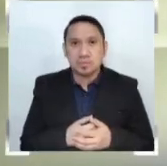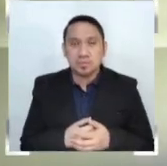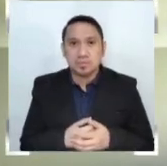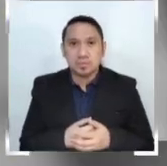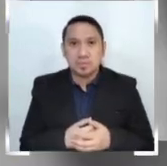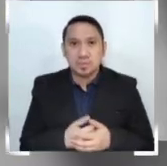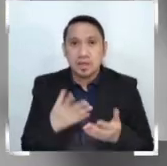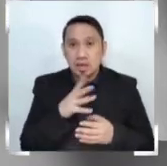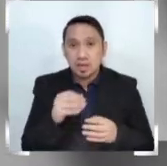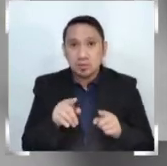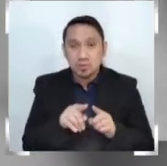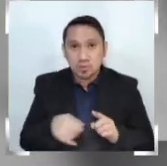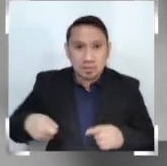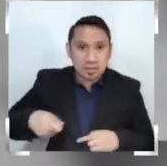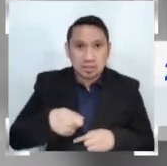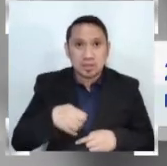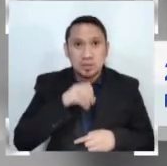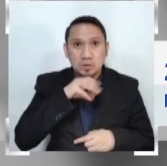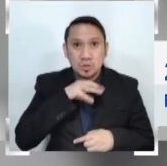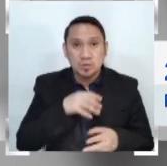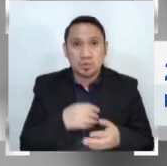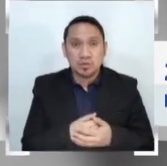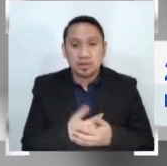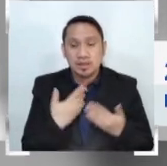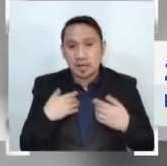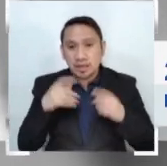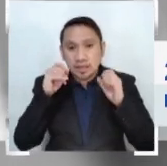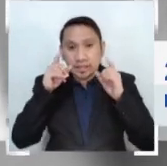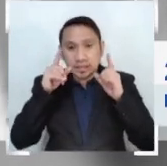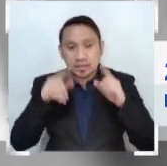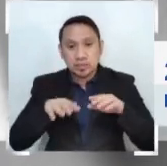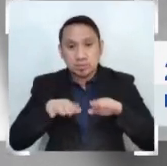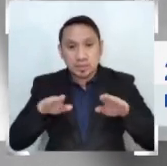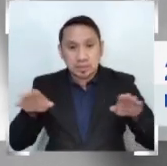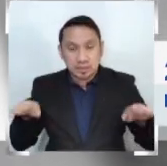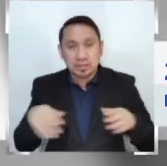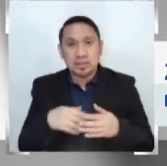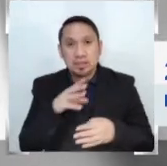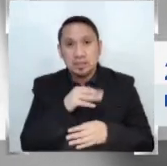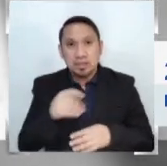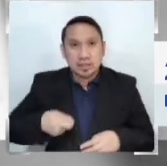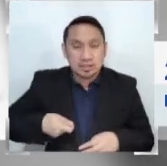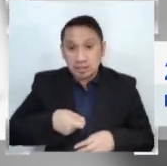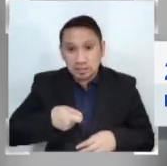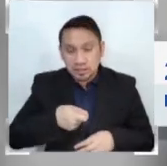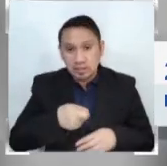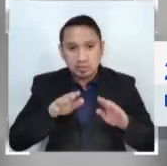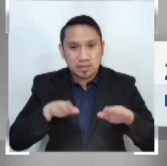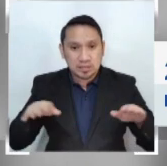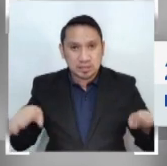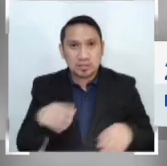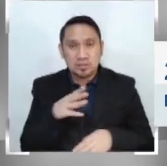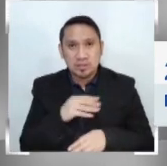pinagsasaksak yung matanda. Dito umano nagising ang isa sa mga bata. Siya naman ang pinagsasaksak umano ng suspect. Saka umano